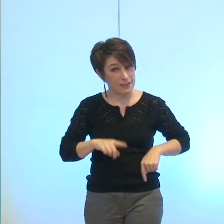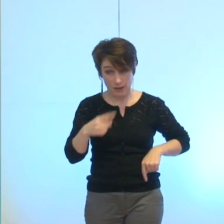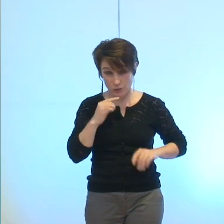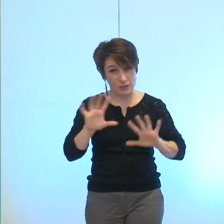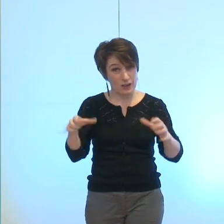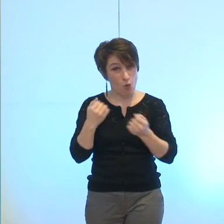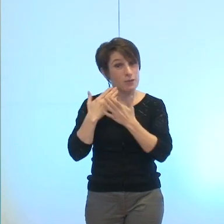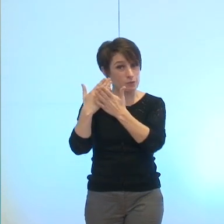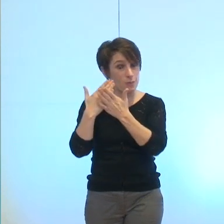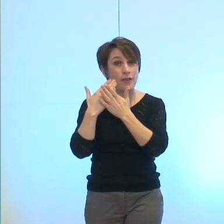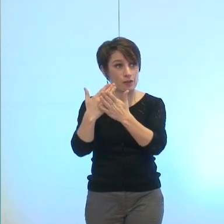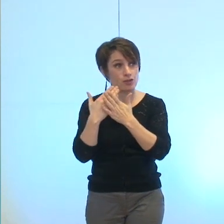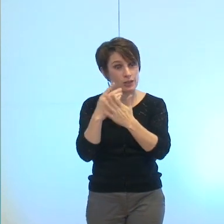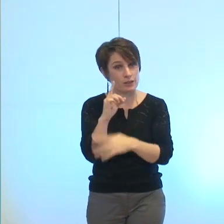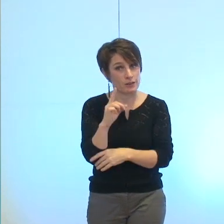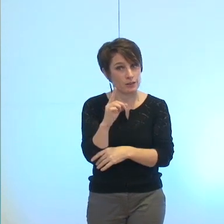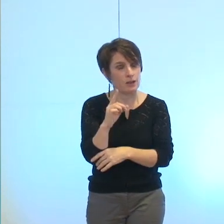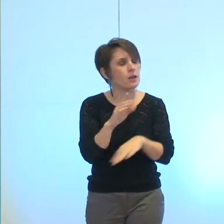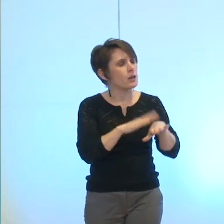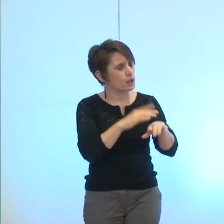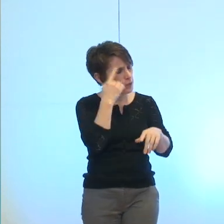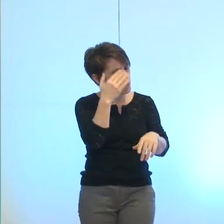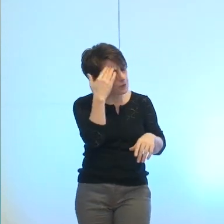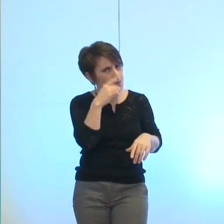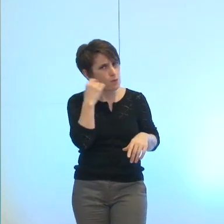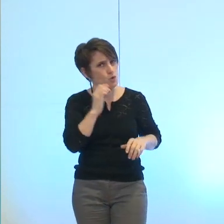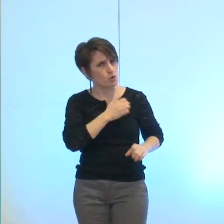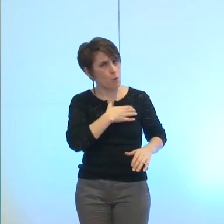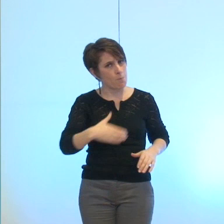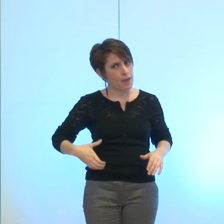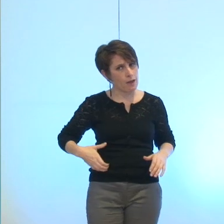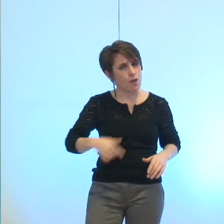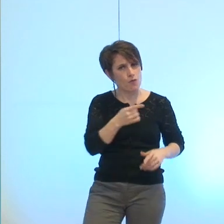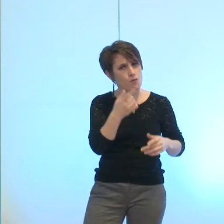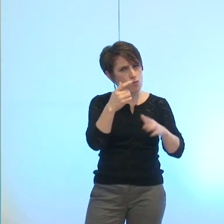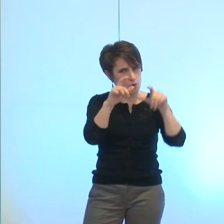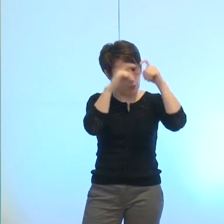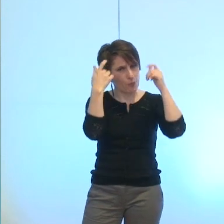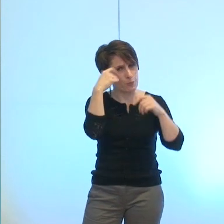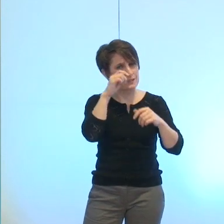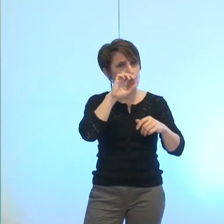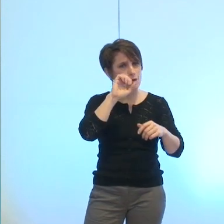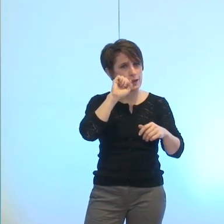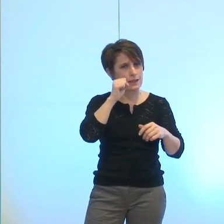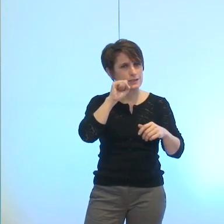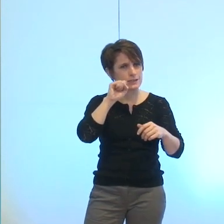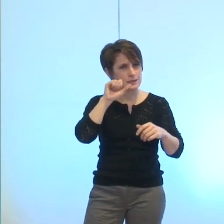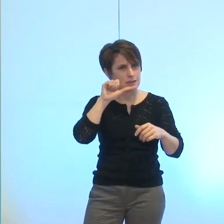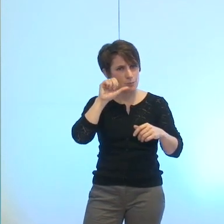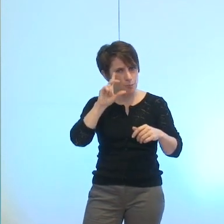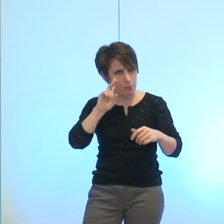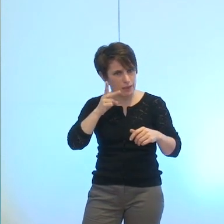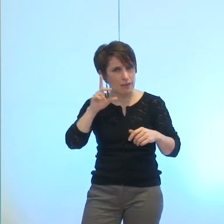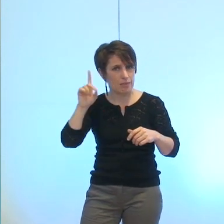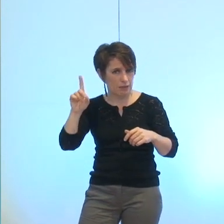sur certains points et vous le savez Monsieur le Maire car vous présidez le CLSPD d'un rôle qui est extrêmement important aujourd'hui confié au maire en